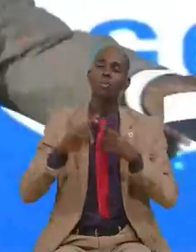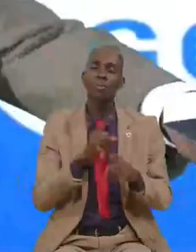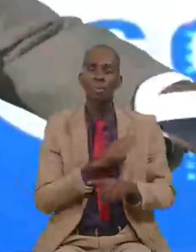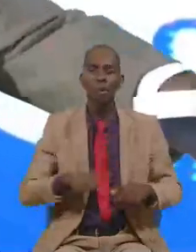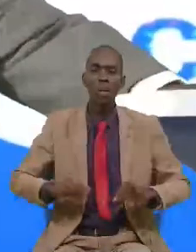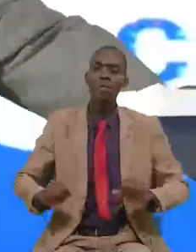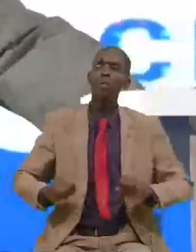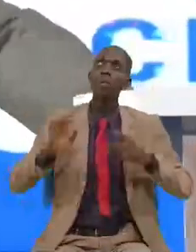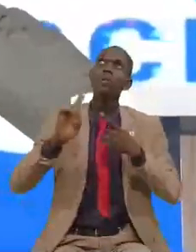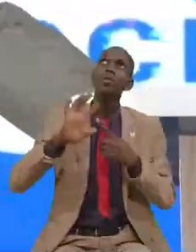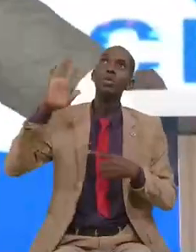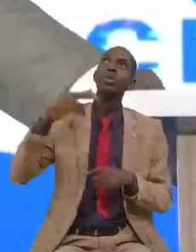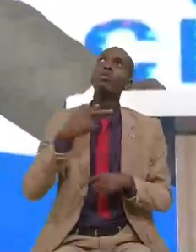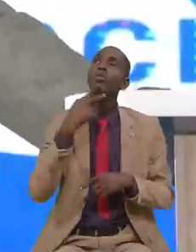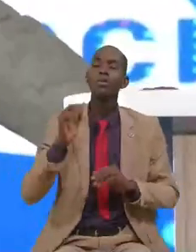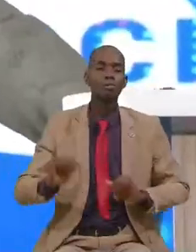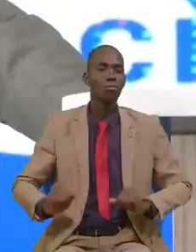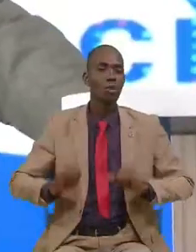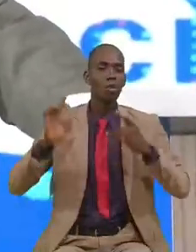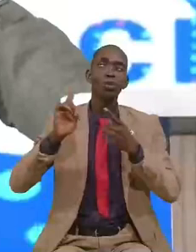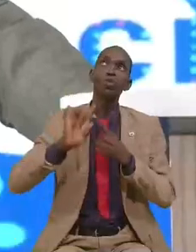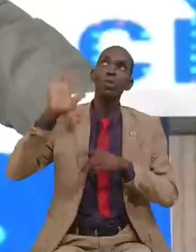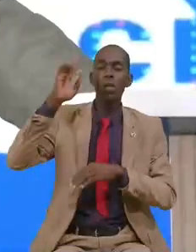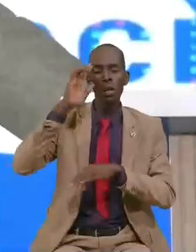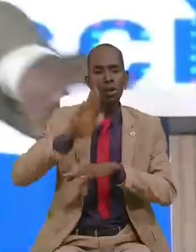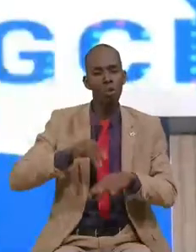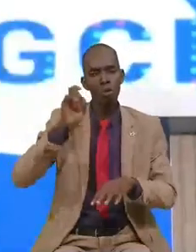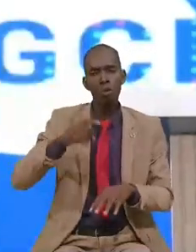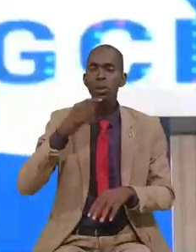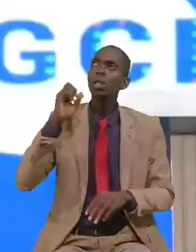Tu dois être soumis à son appel.